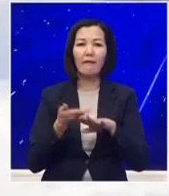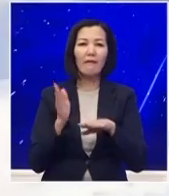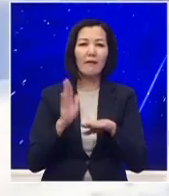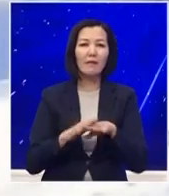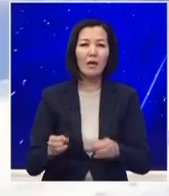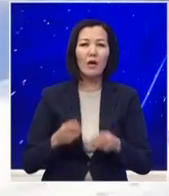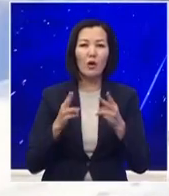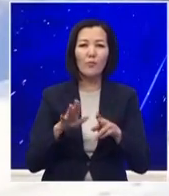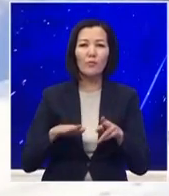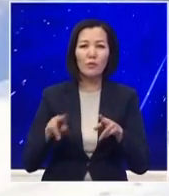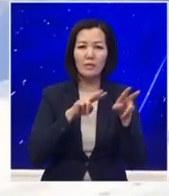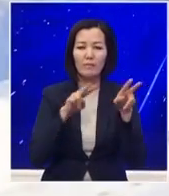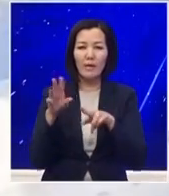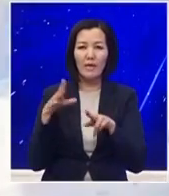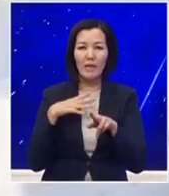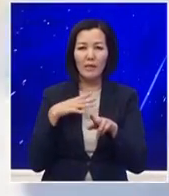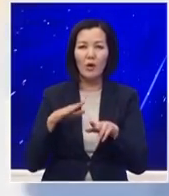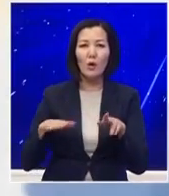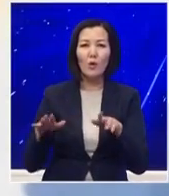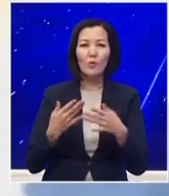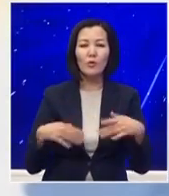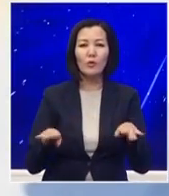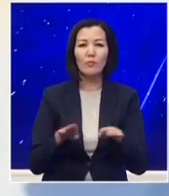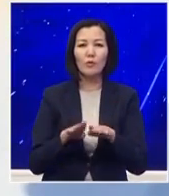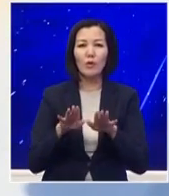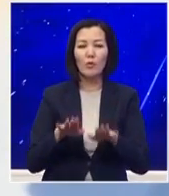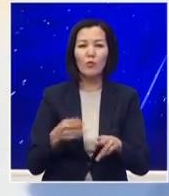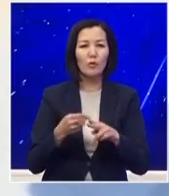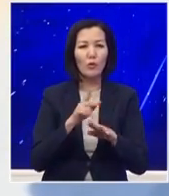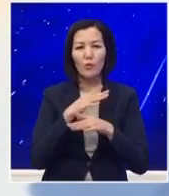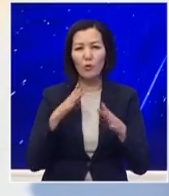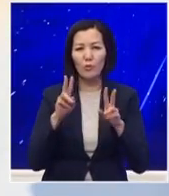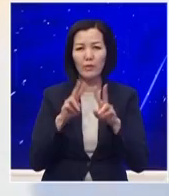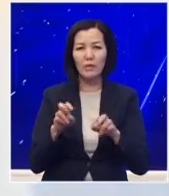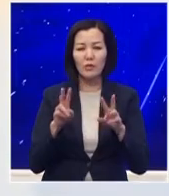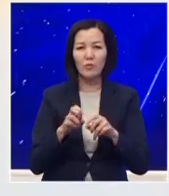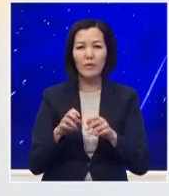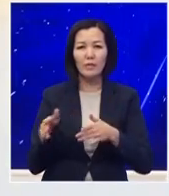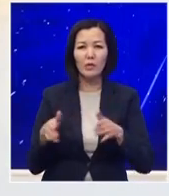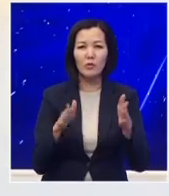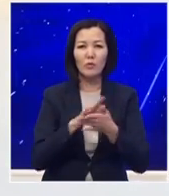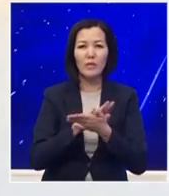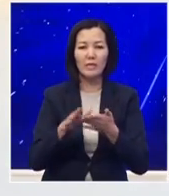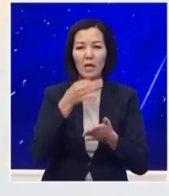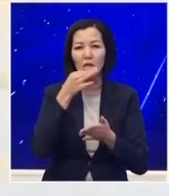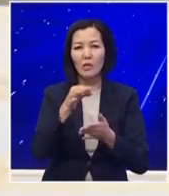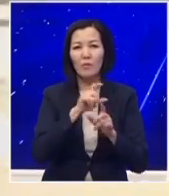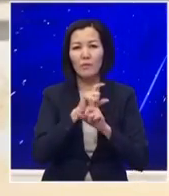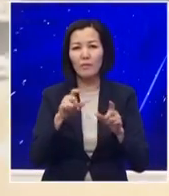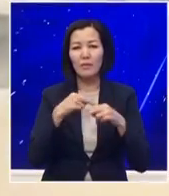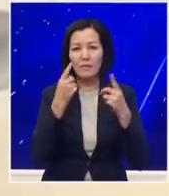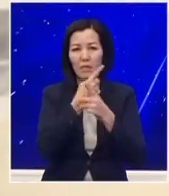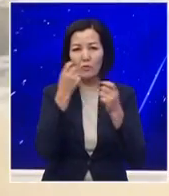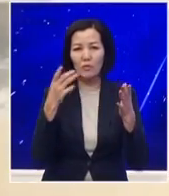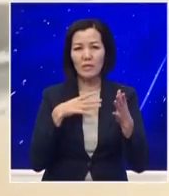қауіпті учаскелерді бақылады. Анықталғандай, өңірде мұндай орындар өте көп. Тексеру кезінде жол тазалығына жауапты мекемелерге